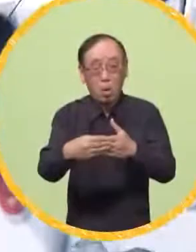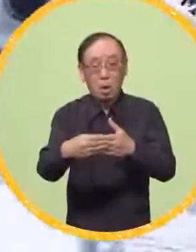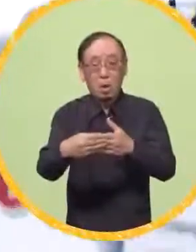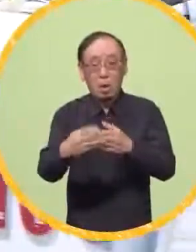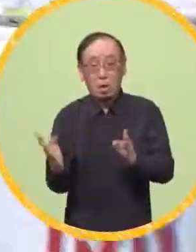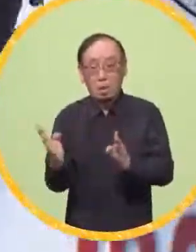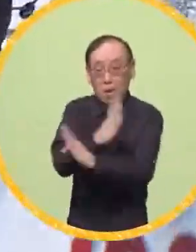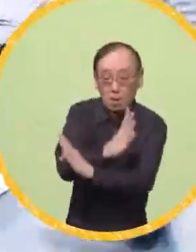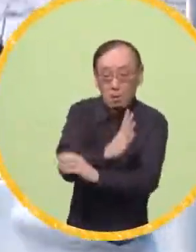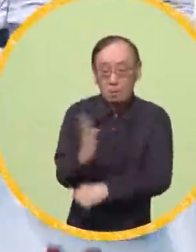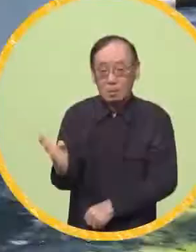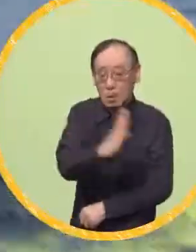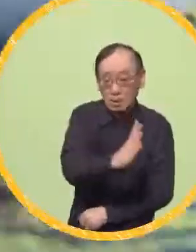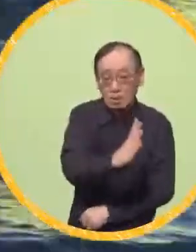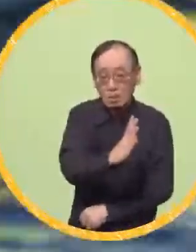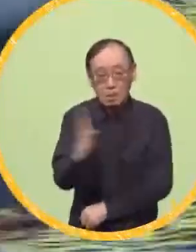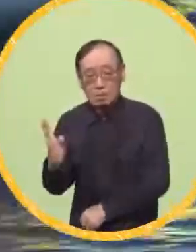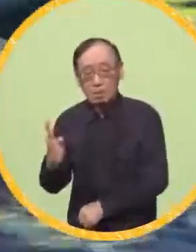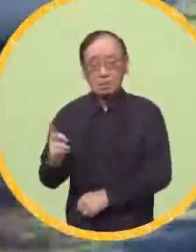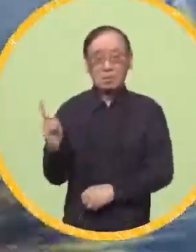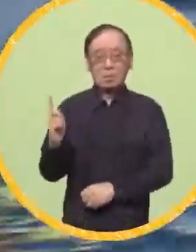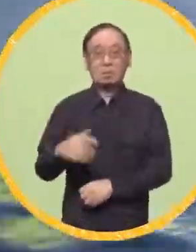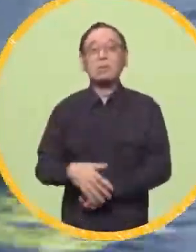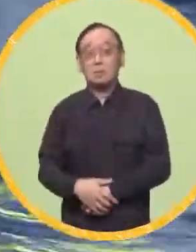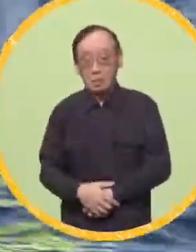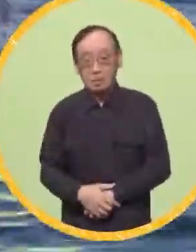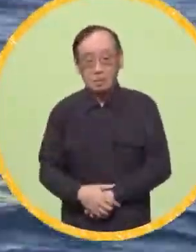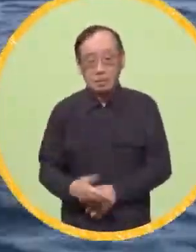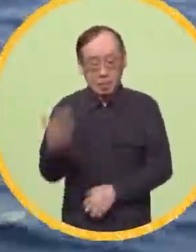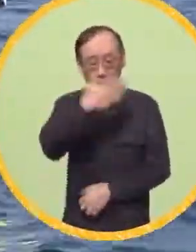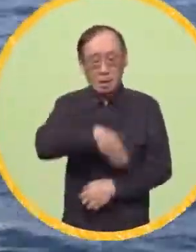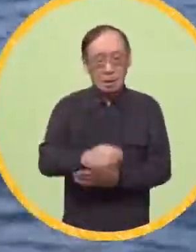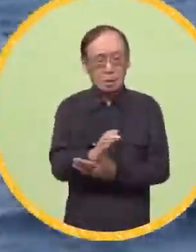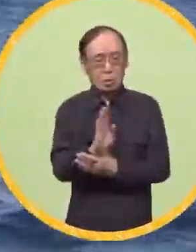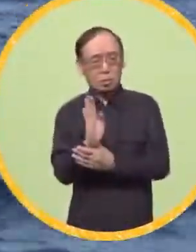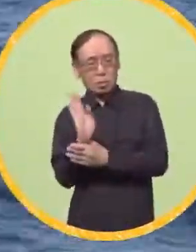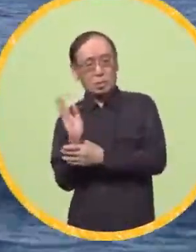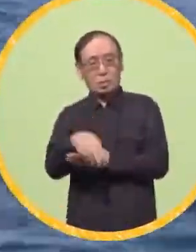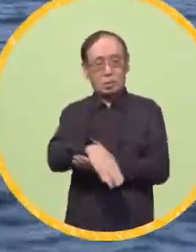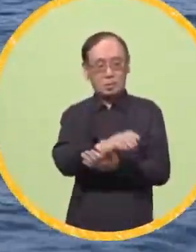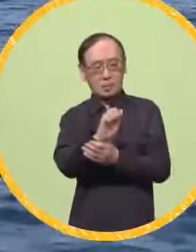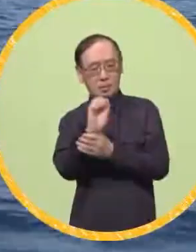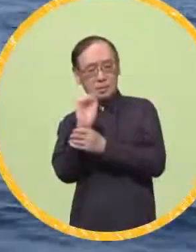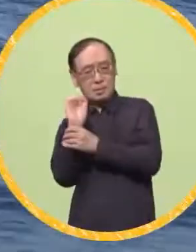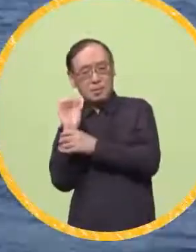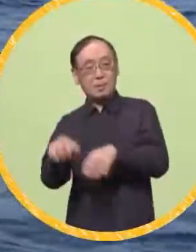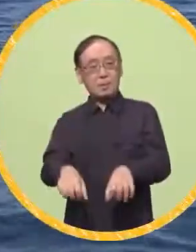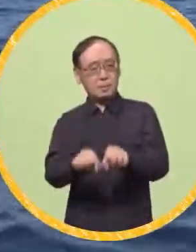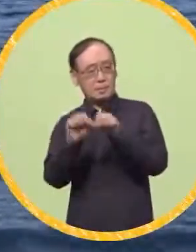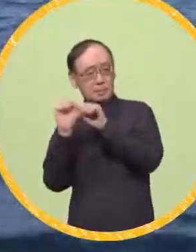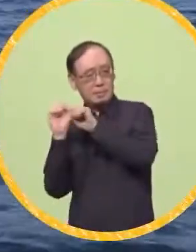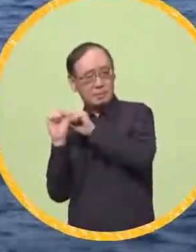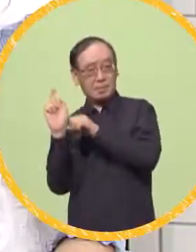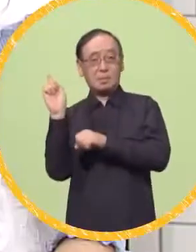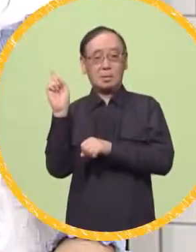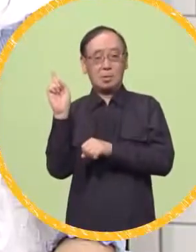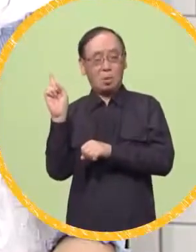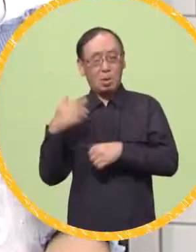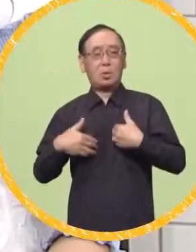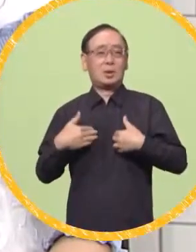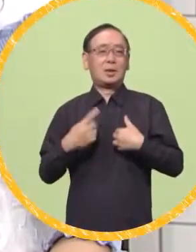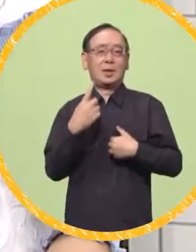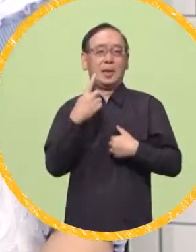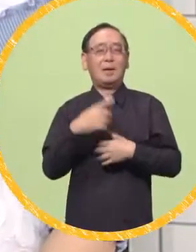反対側に移動しそうでそうですねあしてから道具は図書といいね放り出す感覚っていうこれ快感でした